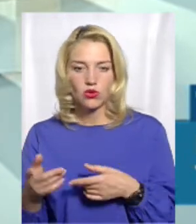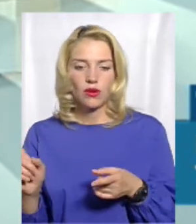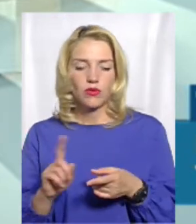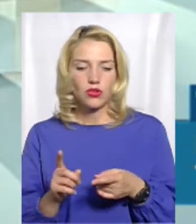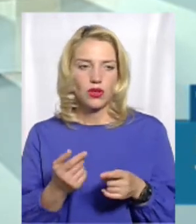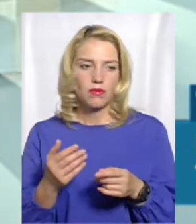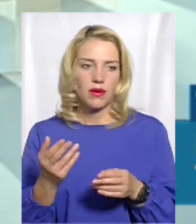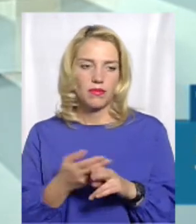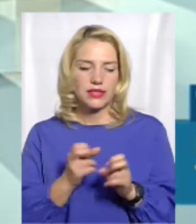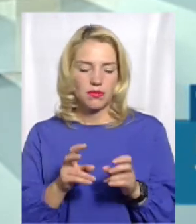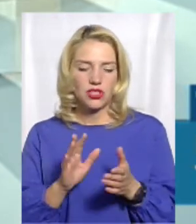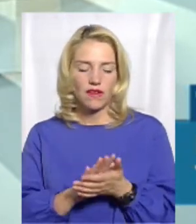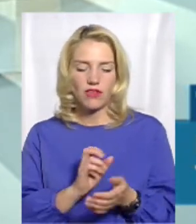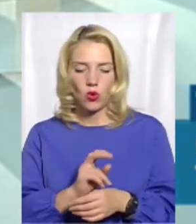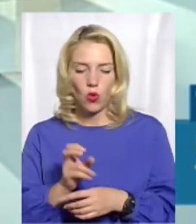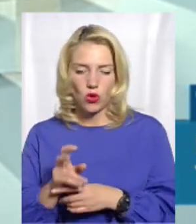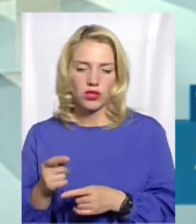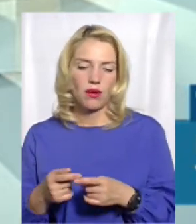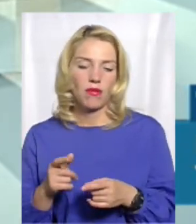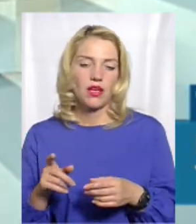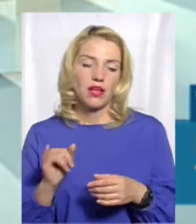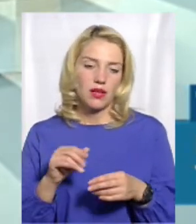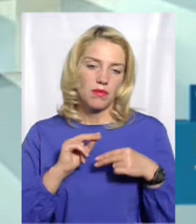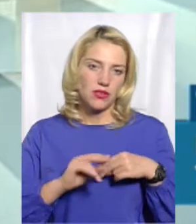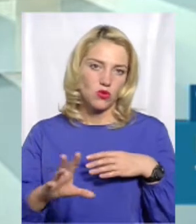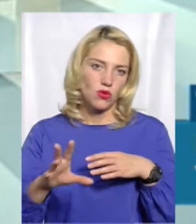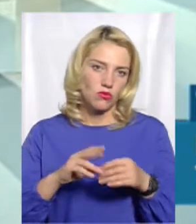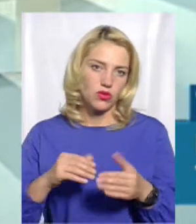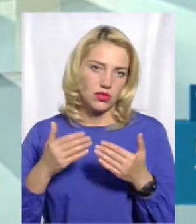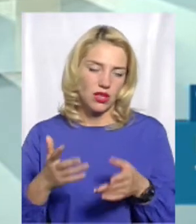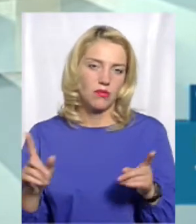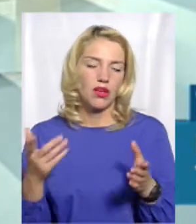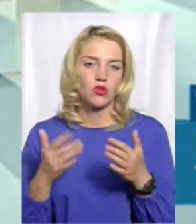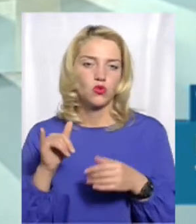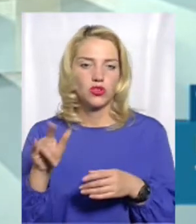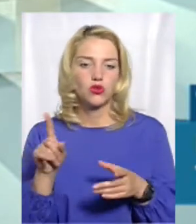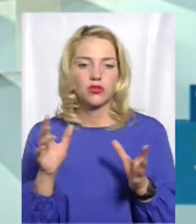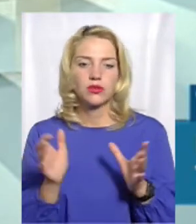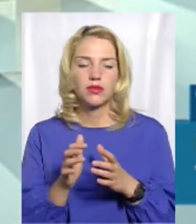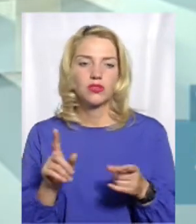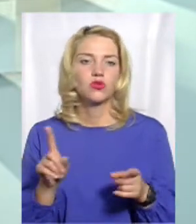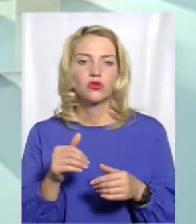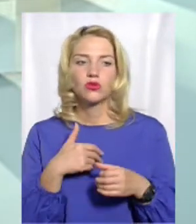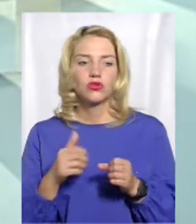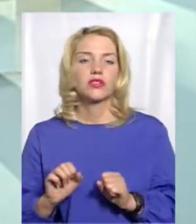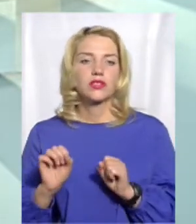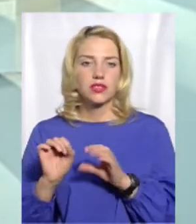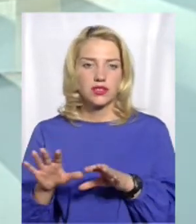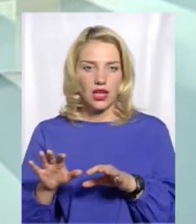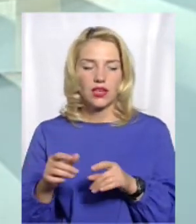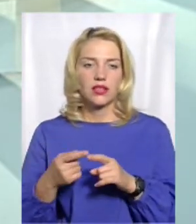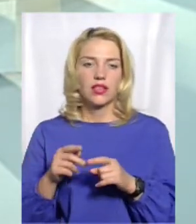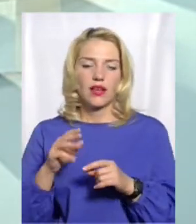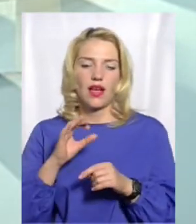проводимо літо разом з цими мікрорайонами, працюємо з ними. Тобто, якщо в них щось зберігається, якщо вони хочуть щось дати, то чекаємо